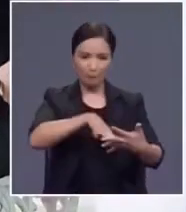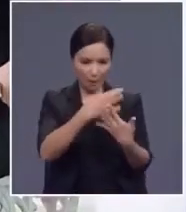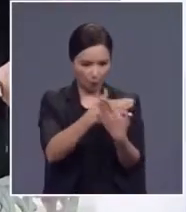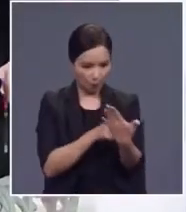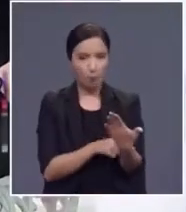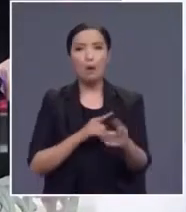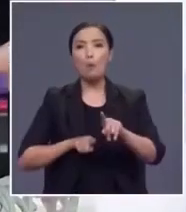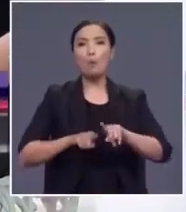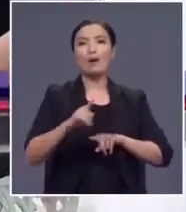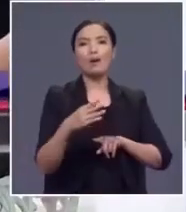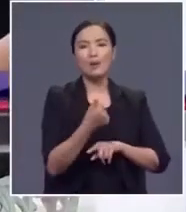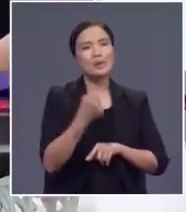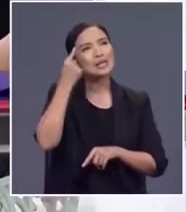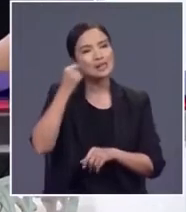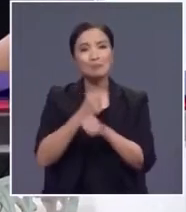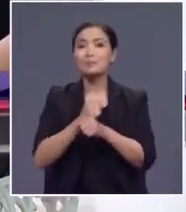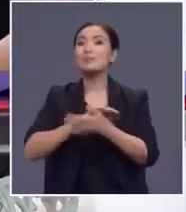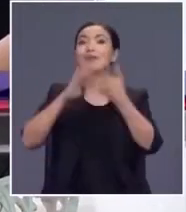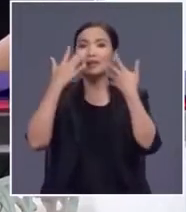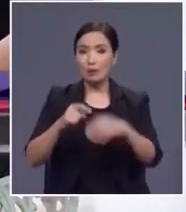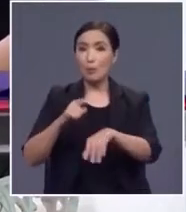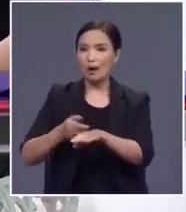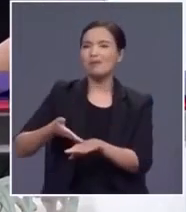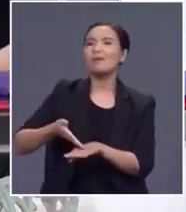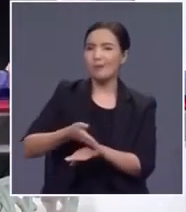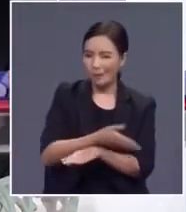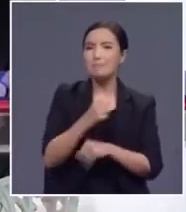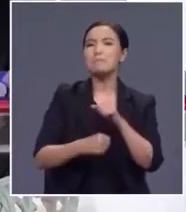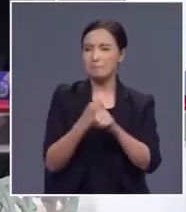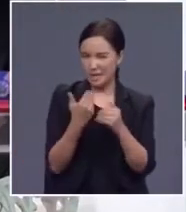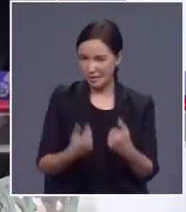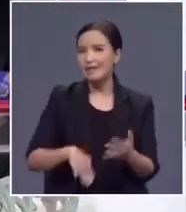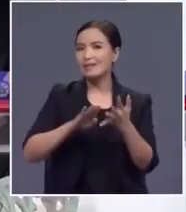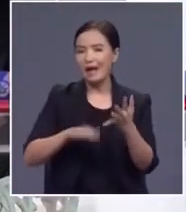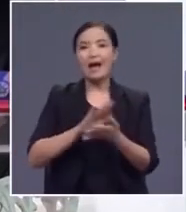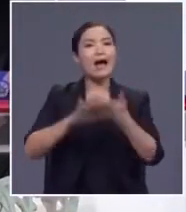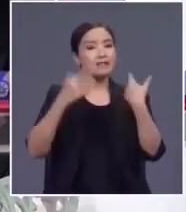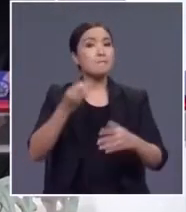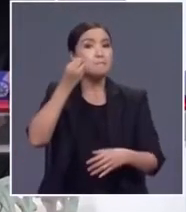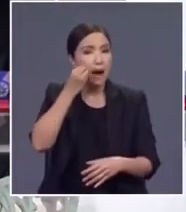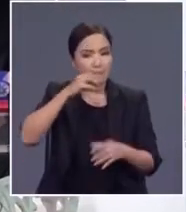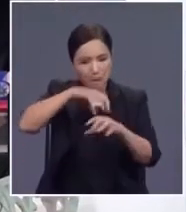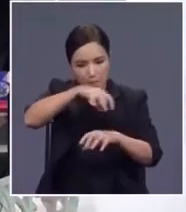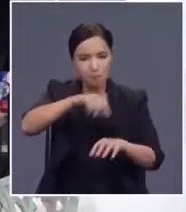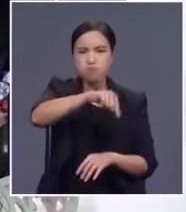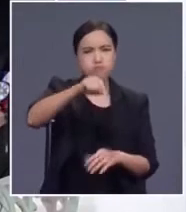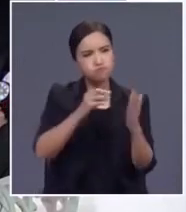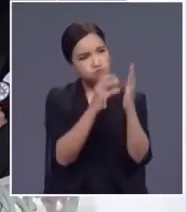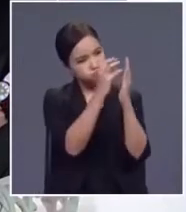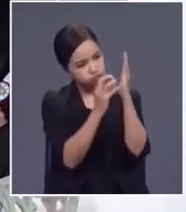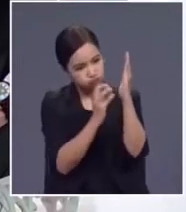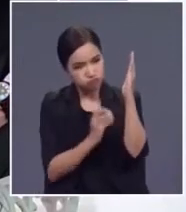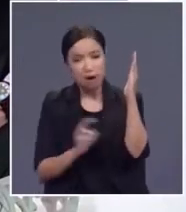ร็จสิ้นตามกำหนดก่อนระยะเวลาภายในสิ้นปีนี้อย่างแน่นอนทุกหมู่บ้านก็จะมีการใช้อินเทอร์เน็ตเพิ่มขึ้นเป็นอีก